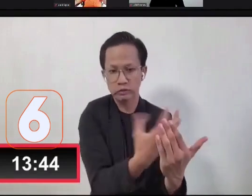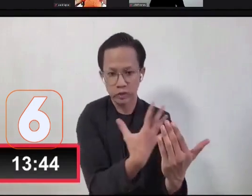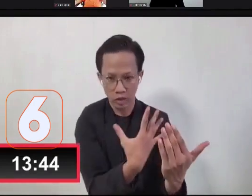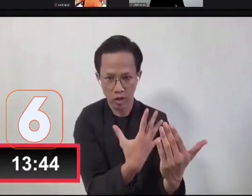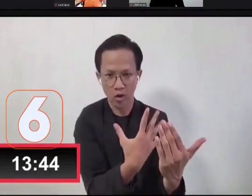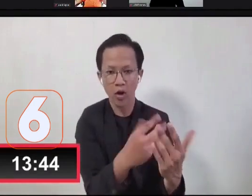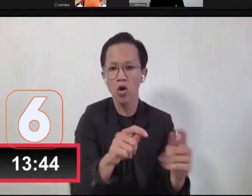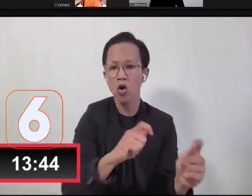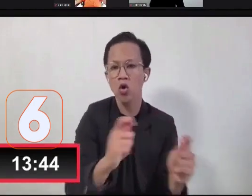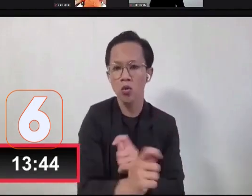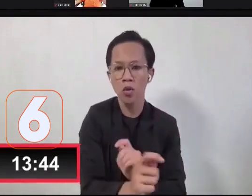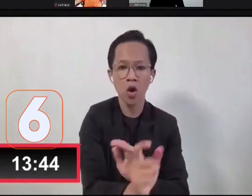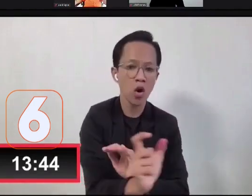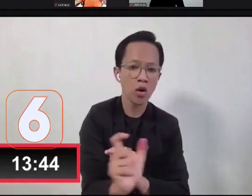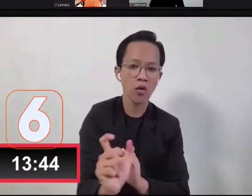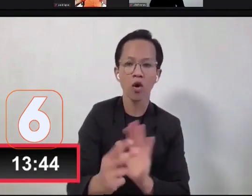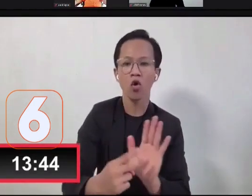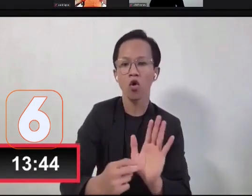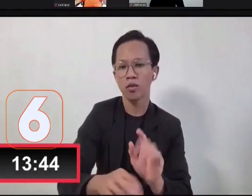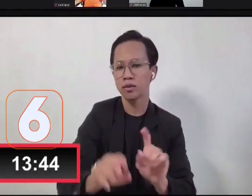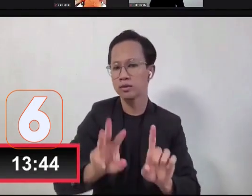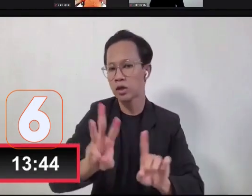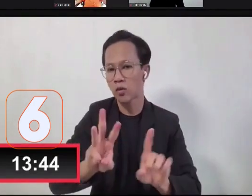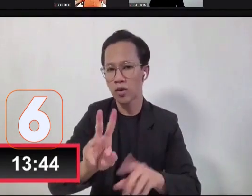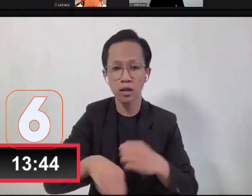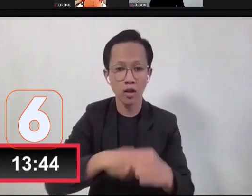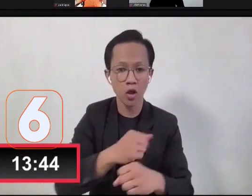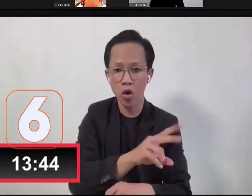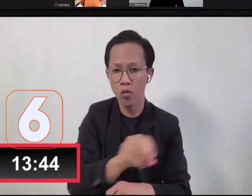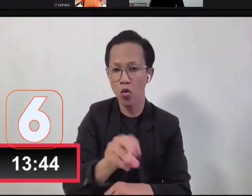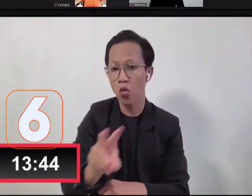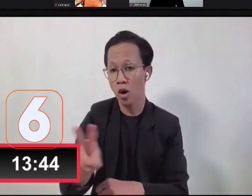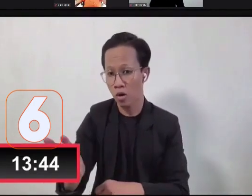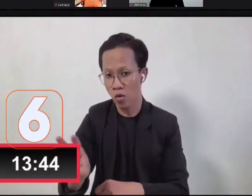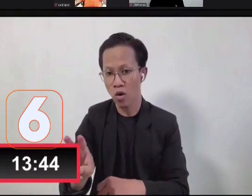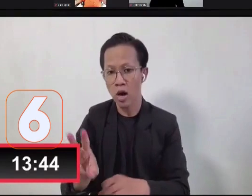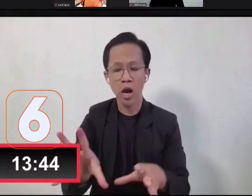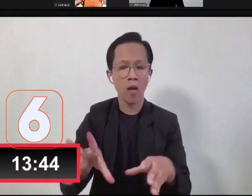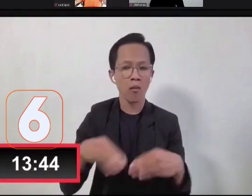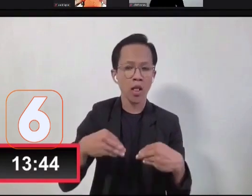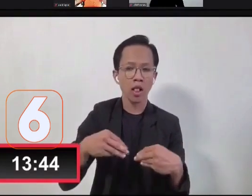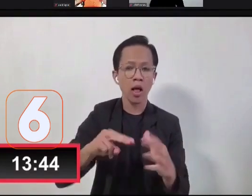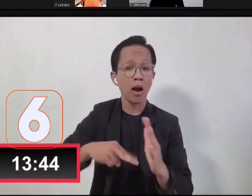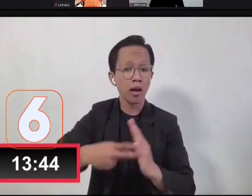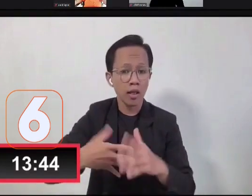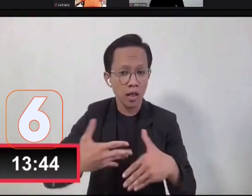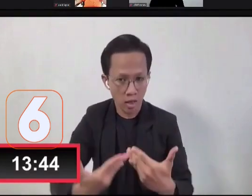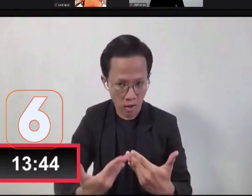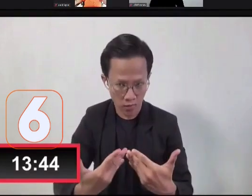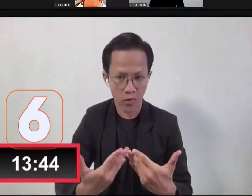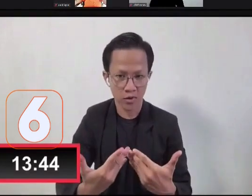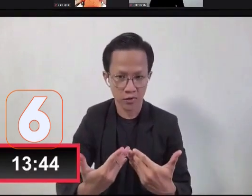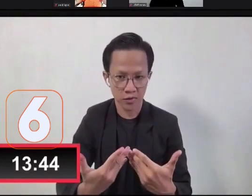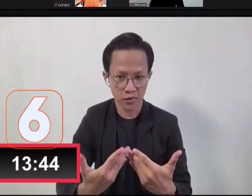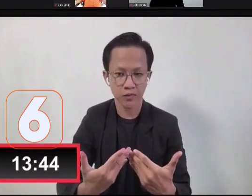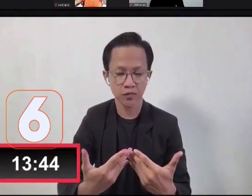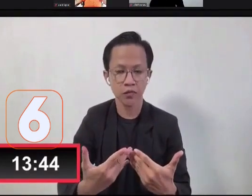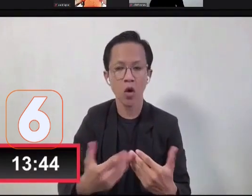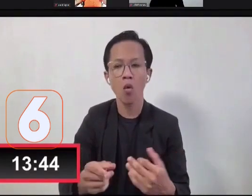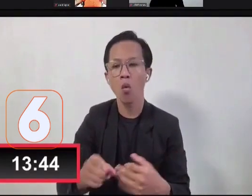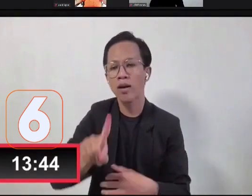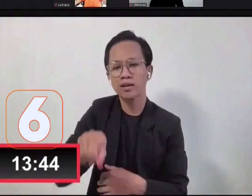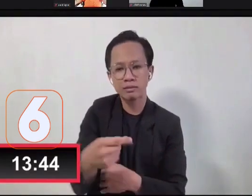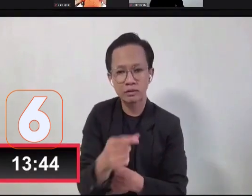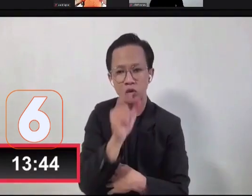tahun 2002 pengertian kata dapat adalah untuk menyatakan sifat diskresioner dan suatu kewenangan yang